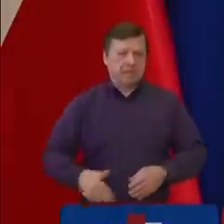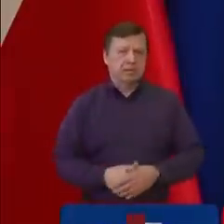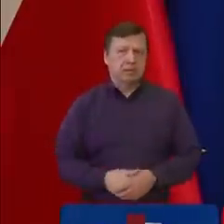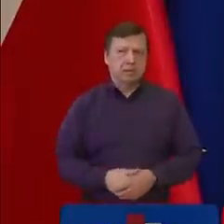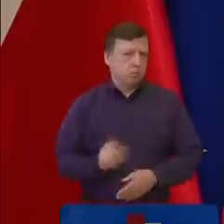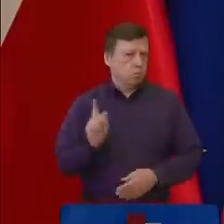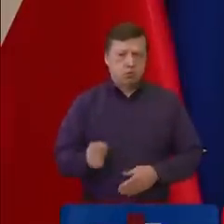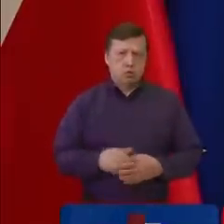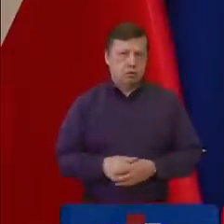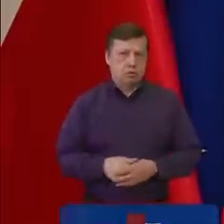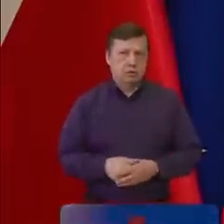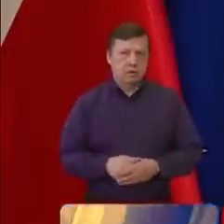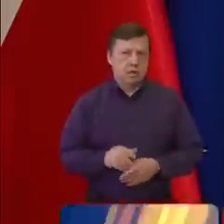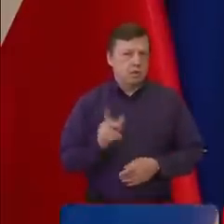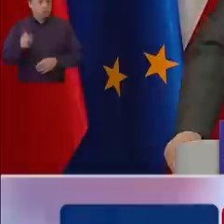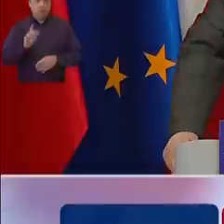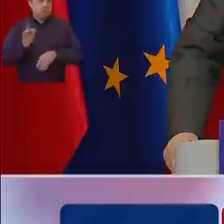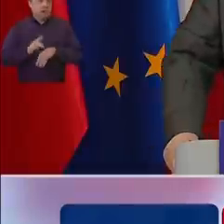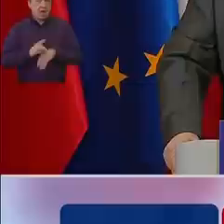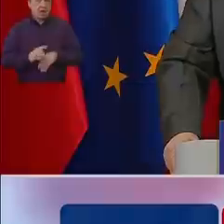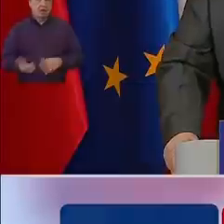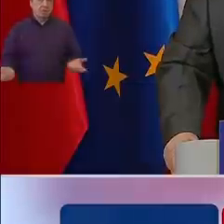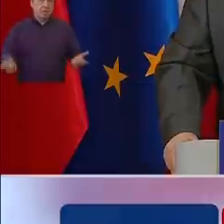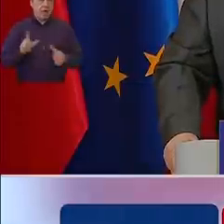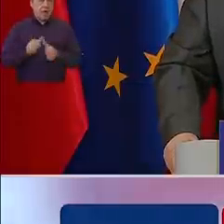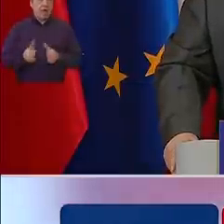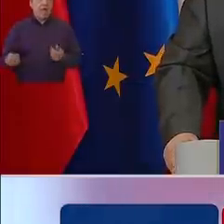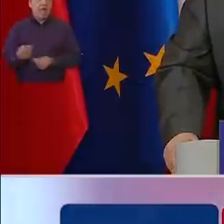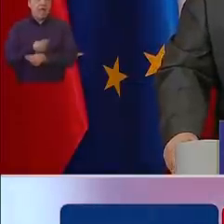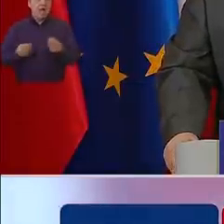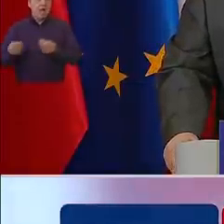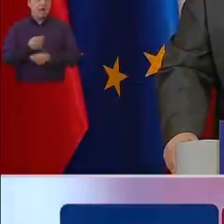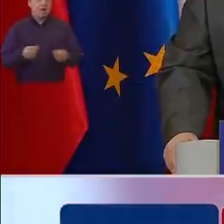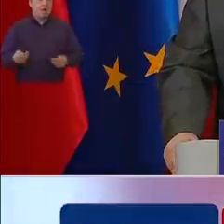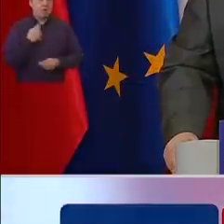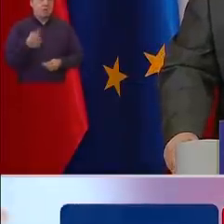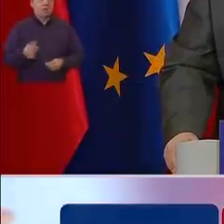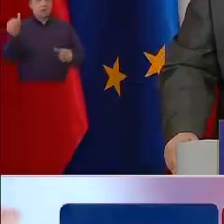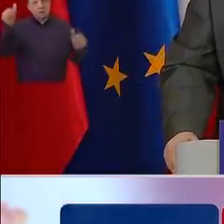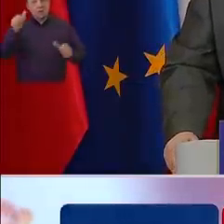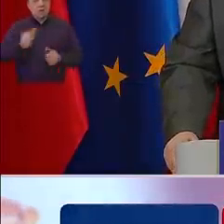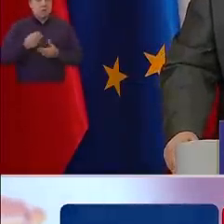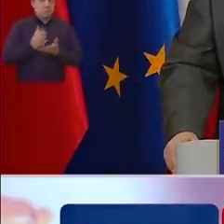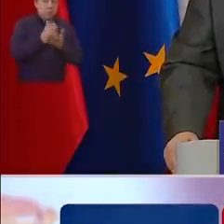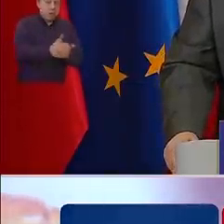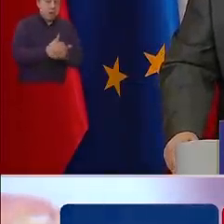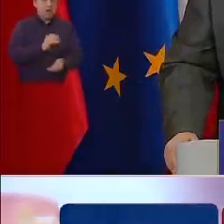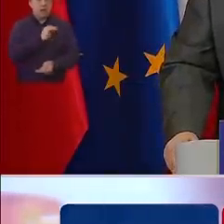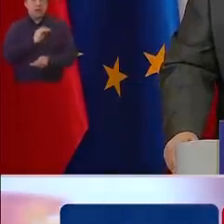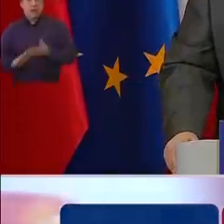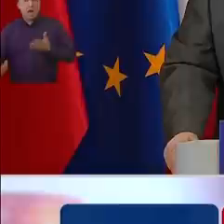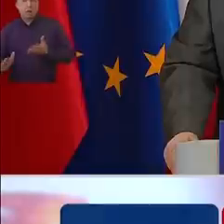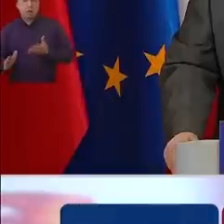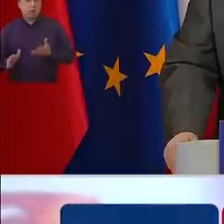To musi dać oczywiście efekt, ale jak to jest w ekonomii, jak mówił Milton Friedman, nic nie jest za darmo, nie ma darmowych obiadów.